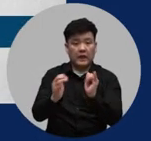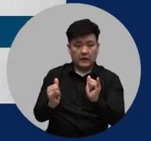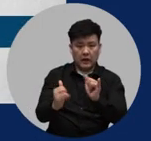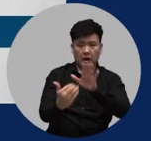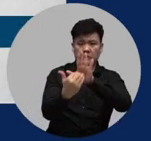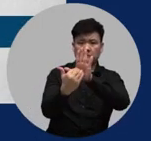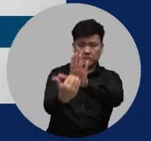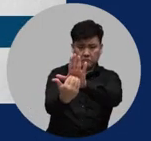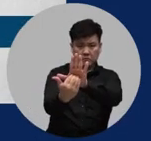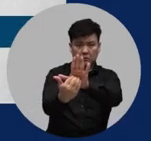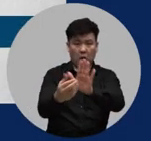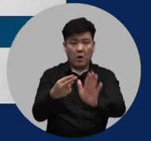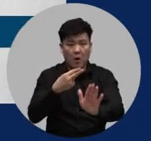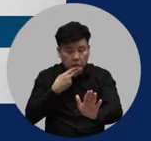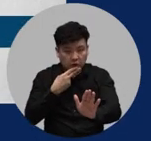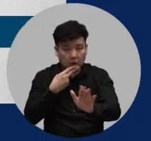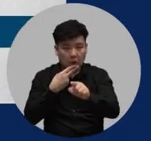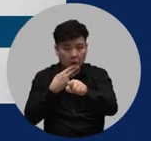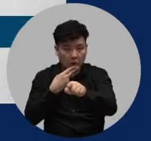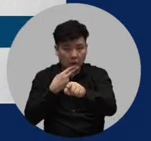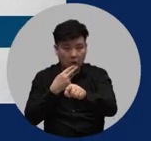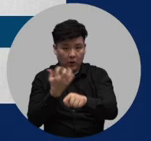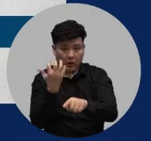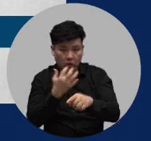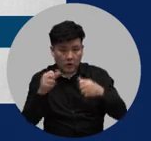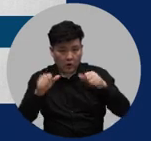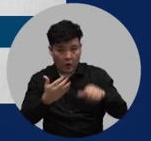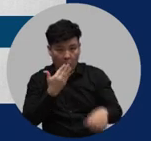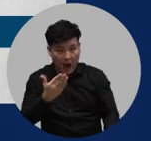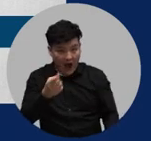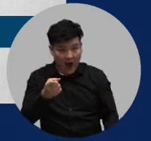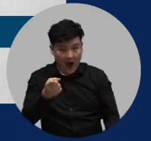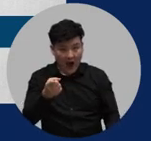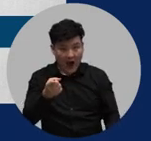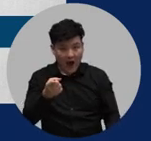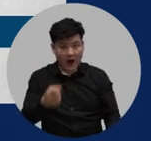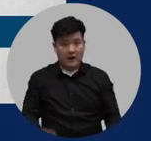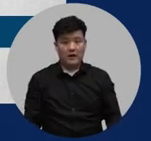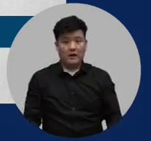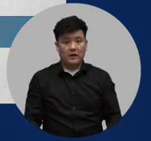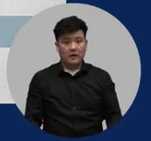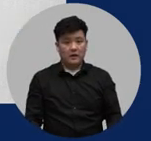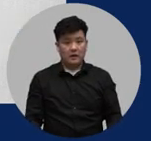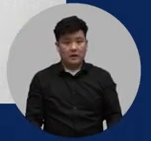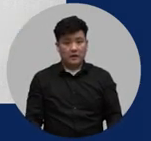피해자가 명시적인 거부 의사를 표현하지 않았더라도 성희롱이 될 수 있다?